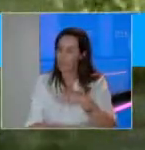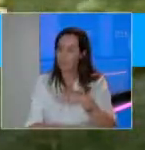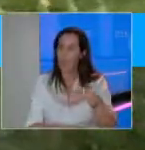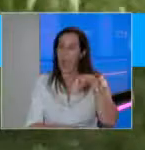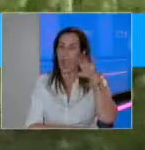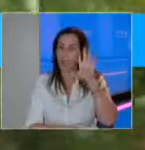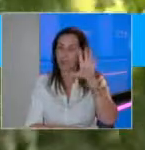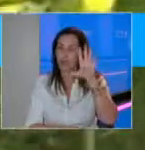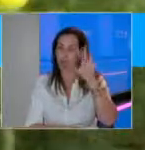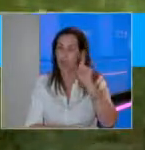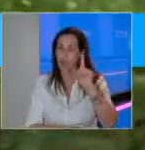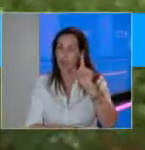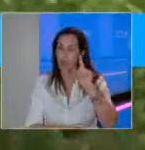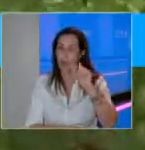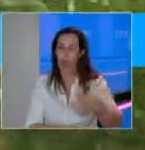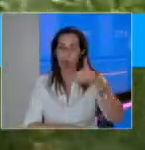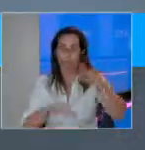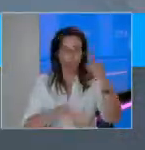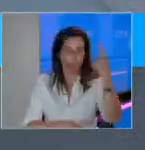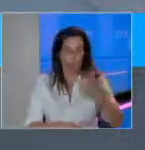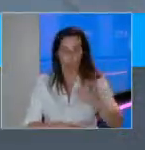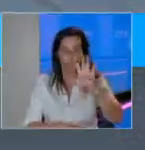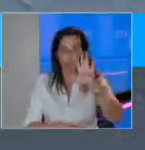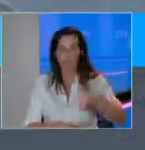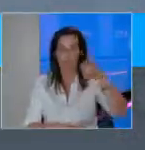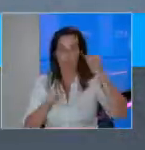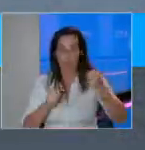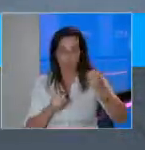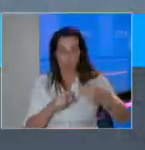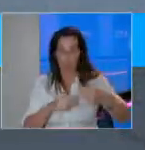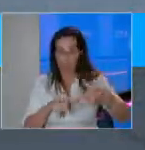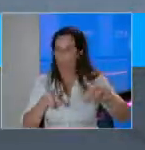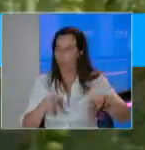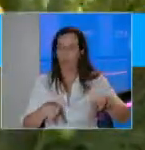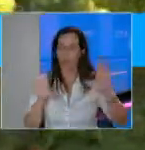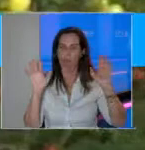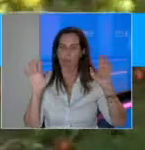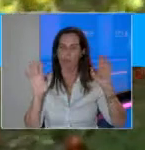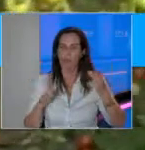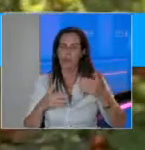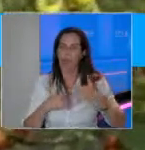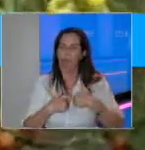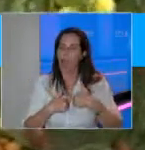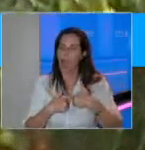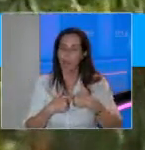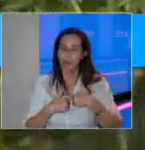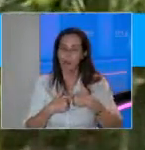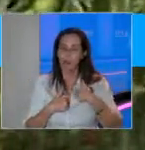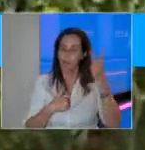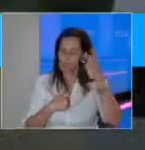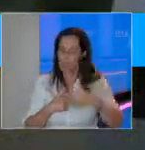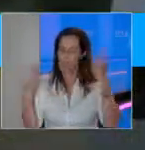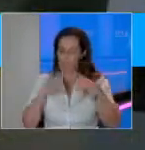ראשי ביטחון, ראש ממשלה אחד, 15 ביטחון עברנו, המדיניות לא השתנתה. אני מקבל שצריך להגיע